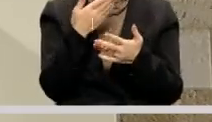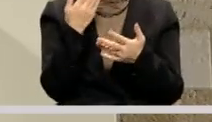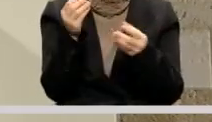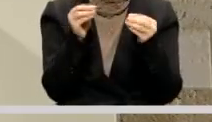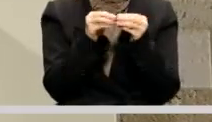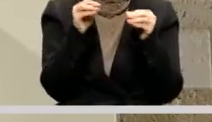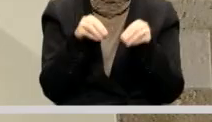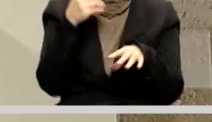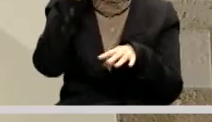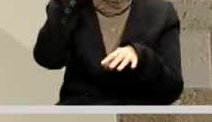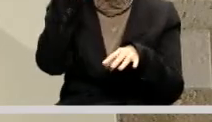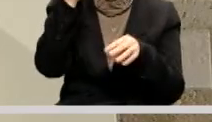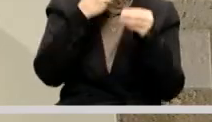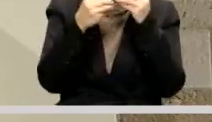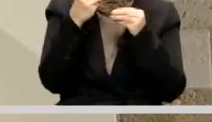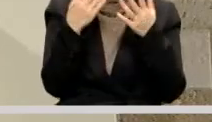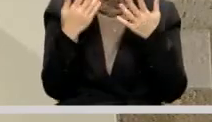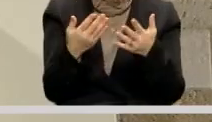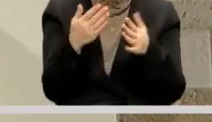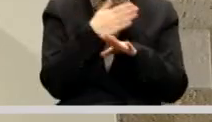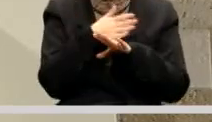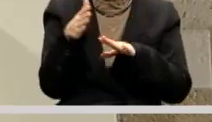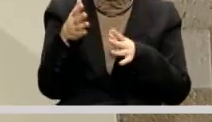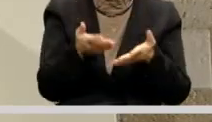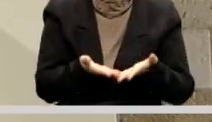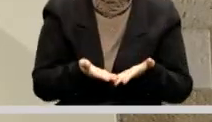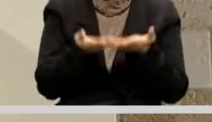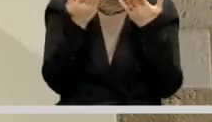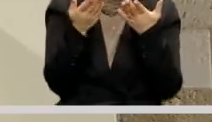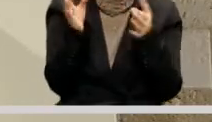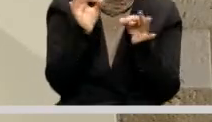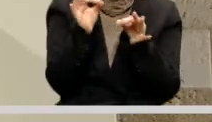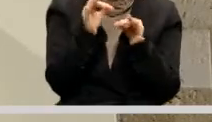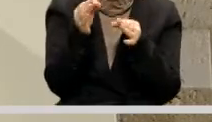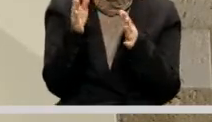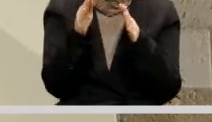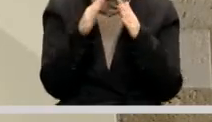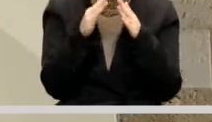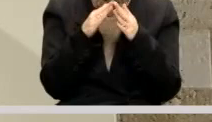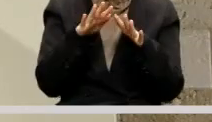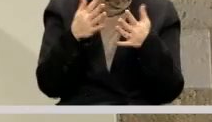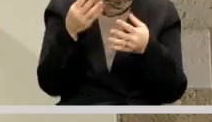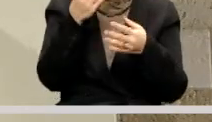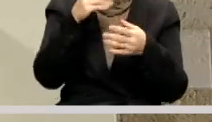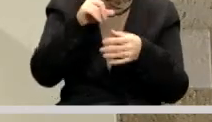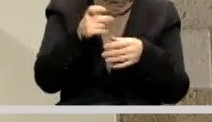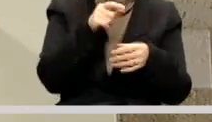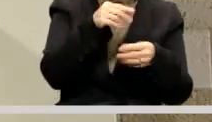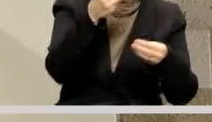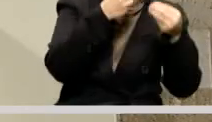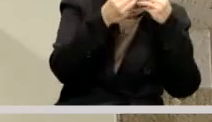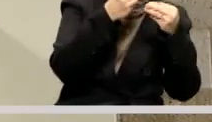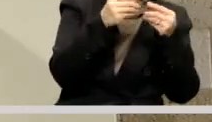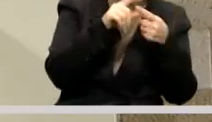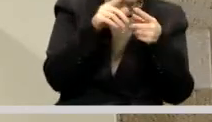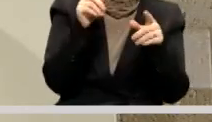bahsetmiştik. Geç kalkanlar çoğu zaman kahvaltıyı yapmıyorlar. Doğrudan evde atıştırmalık kıvır zıvır ne buldularsa onu tüketiyorlar örneğin.